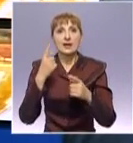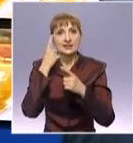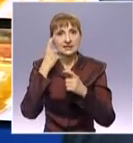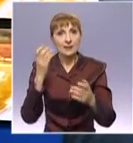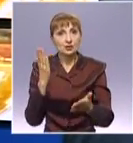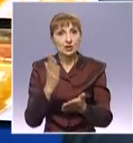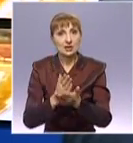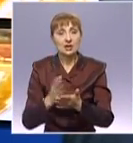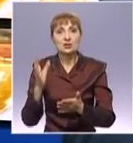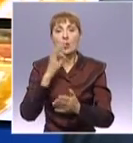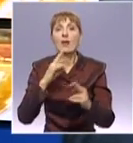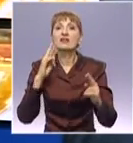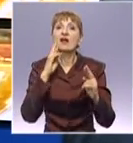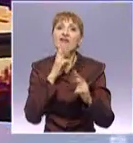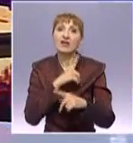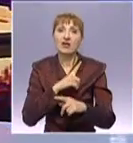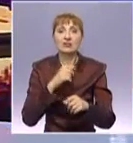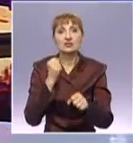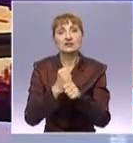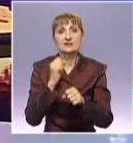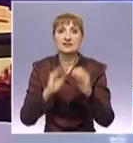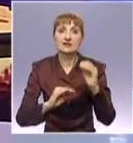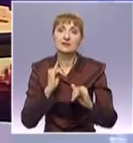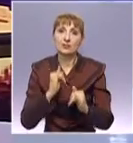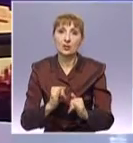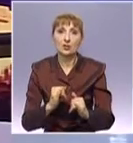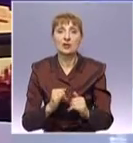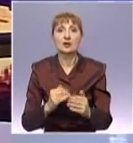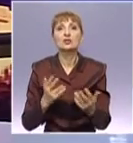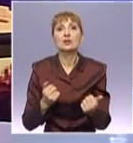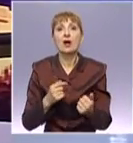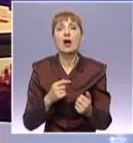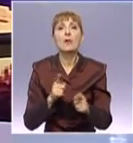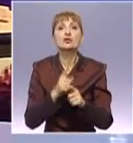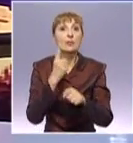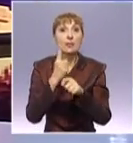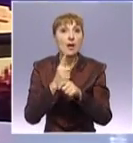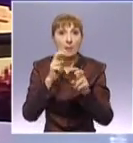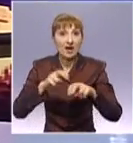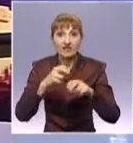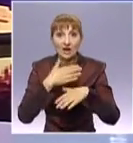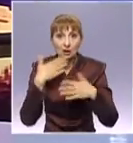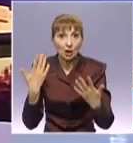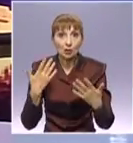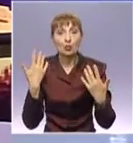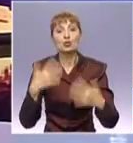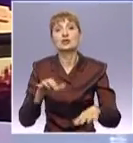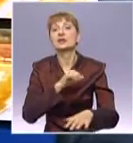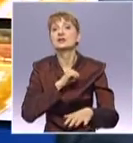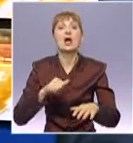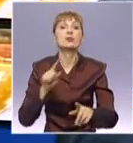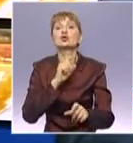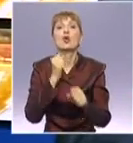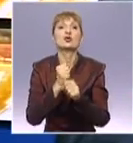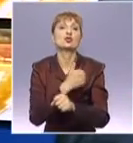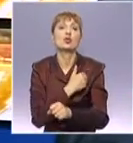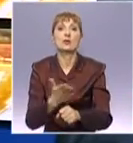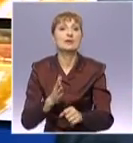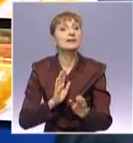о отравлении. Само собой, это не значит, что мы будем теперь делать есть, и что хотите, вас не проверяем. В любом случае, не снимает ответственность, и вот тут